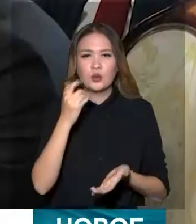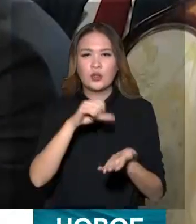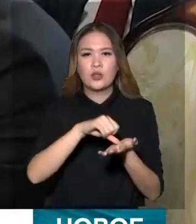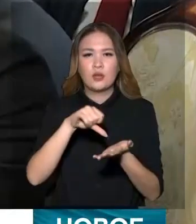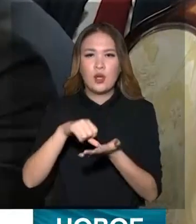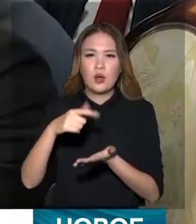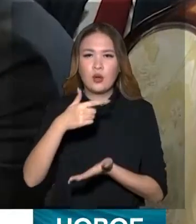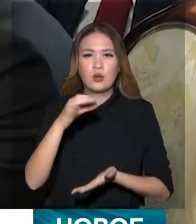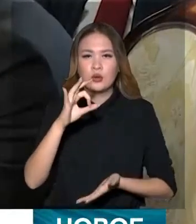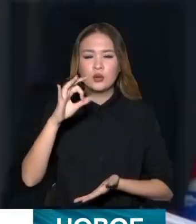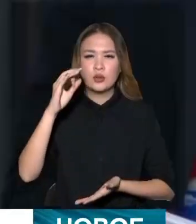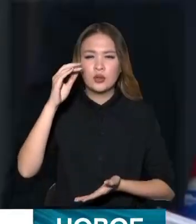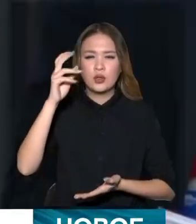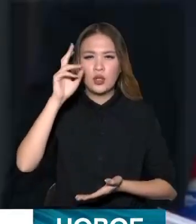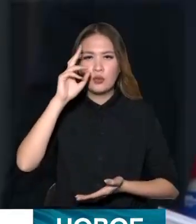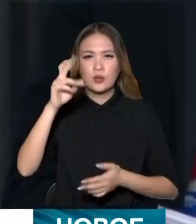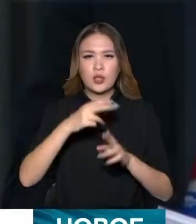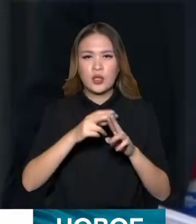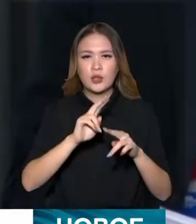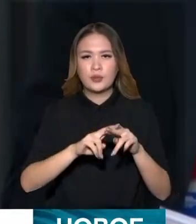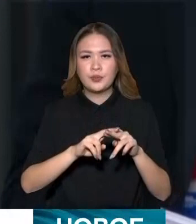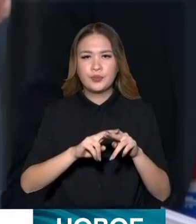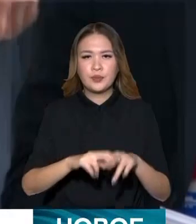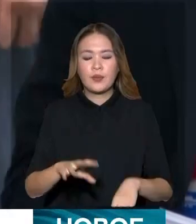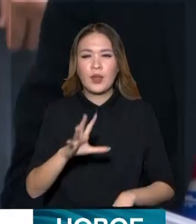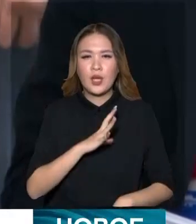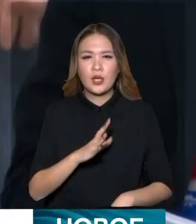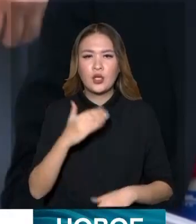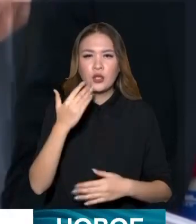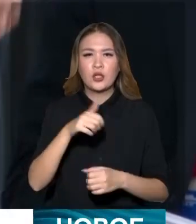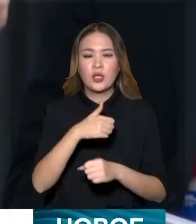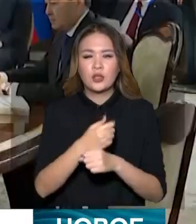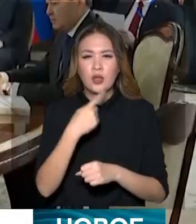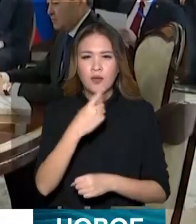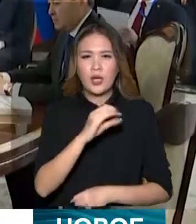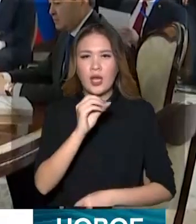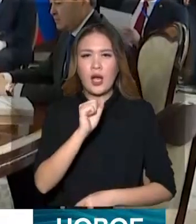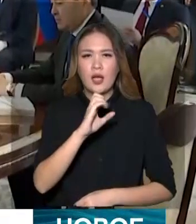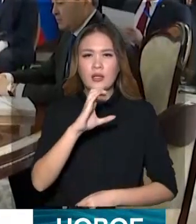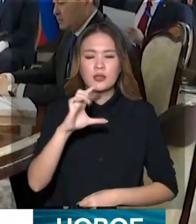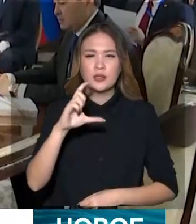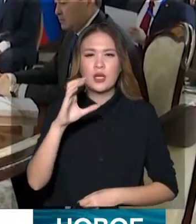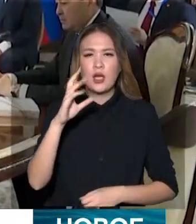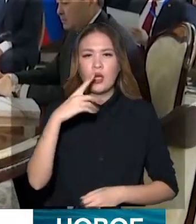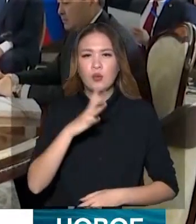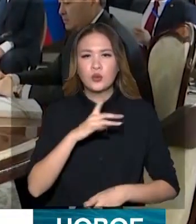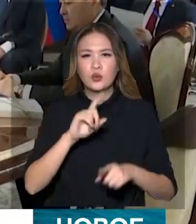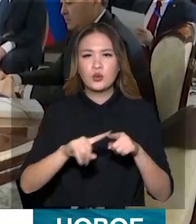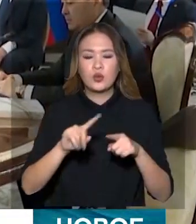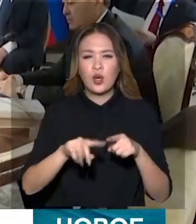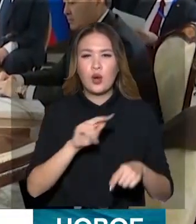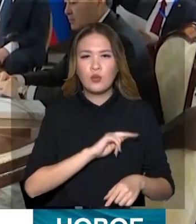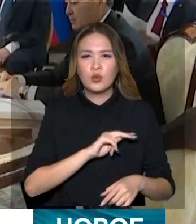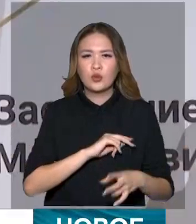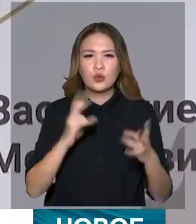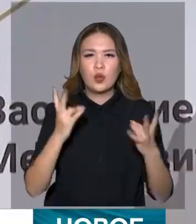участвовать в госзакупках стран-партнеров». Конец цитаты. Глава Кабмина считает, что страны ЕАЭС должны ускорить работу по введению единых